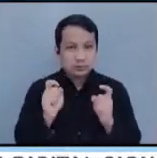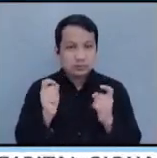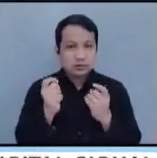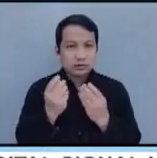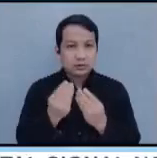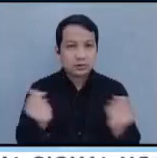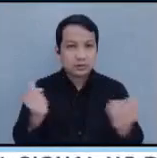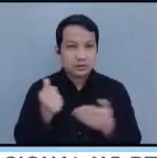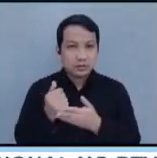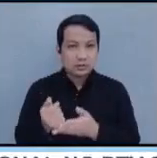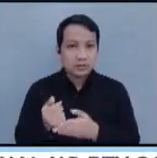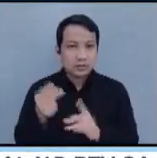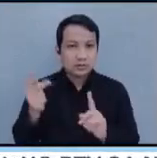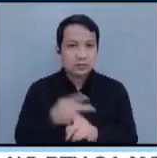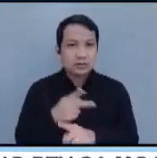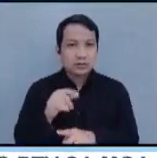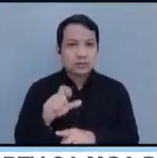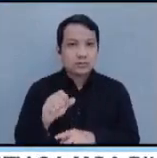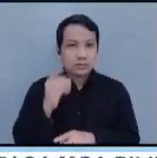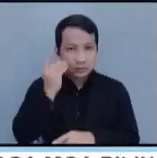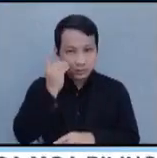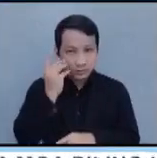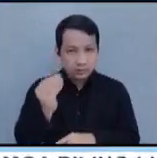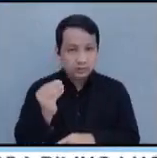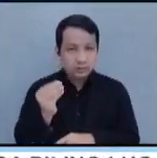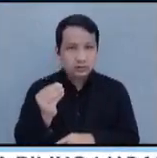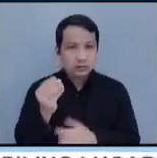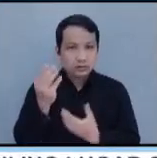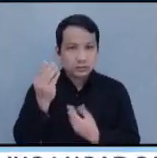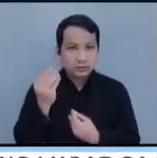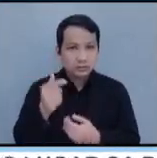biktima si Daniel Manalastas sa